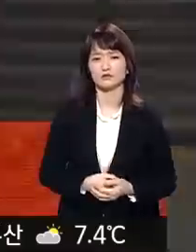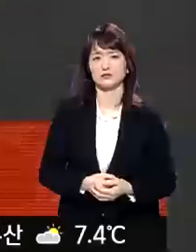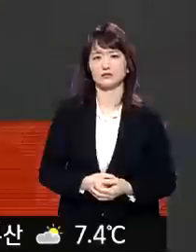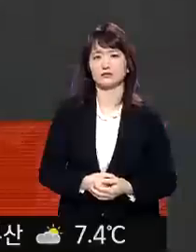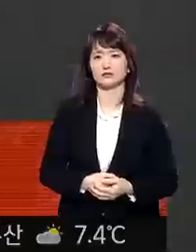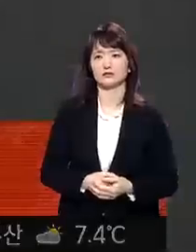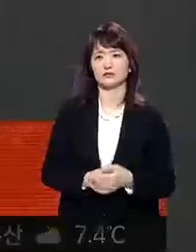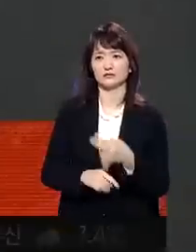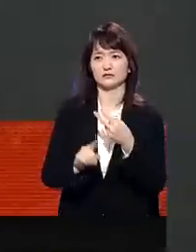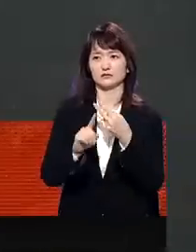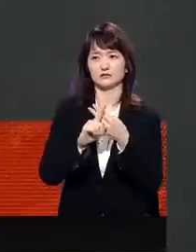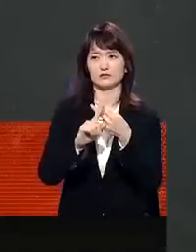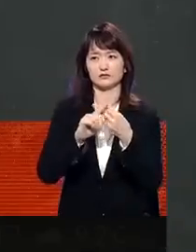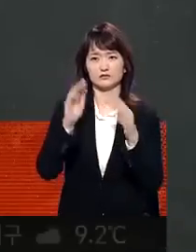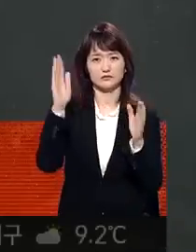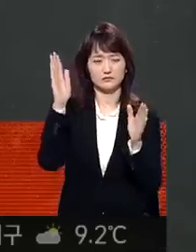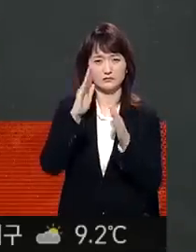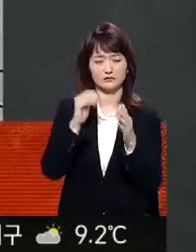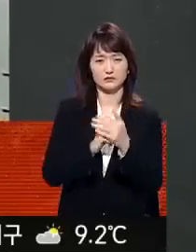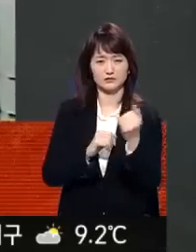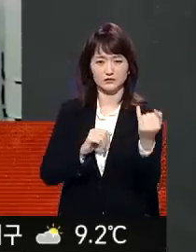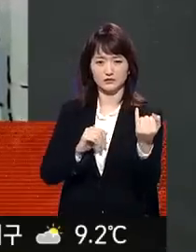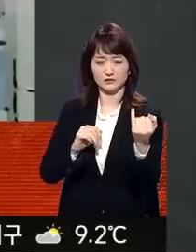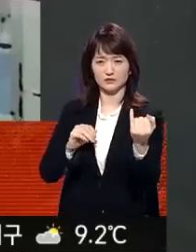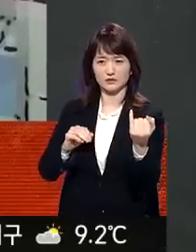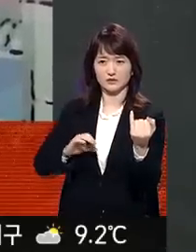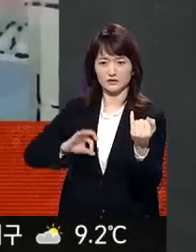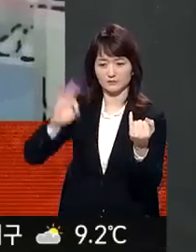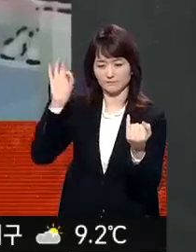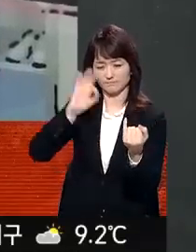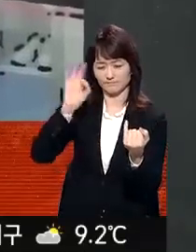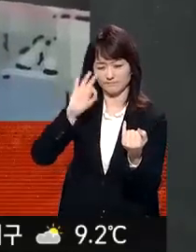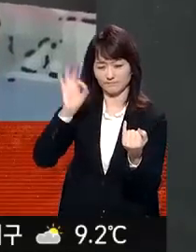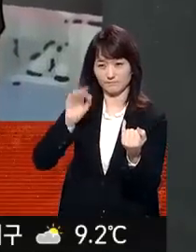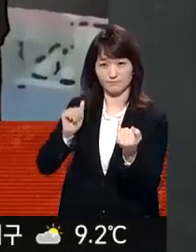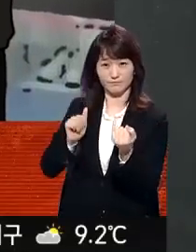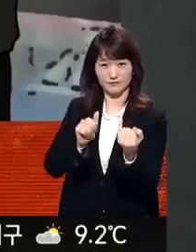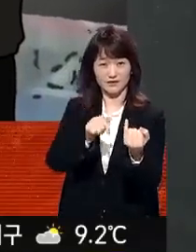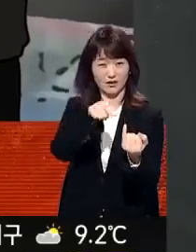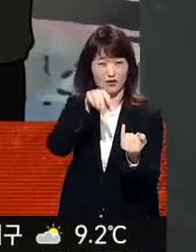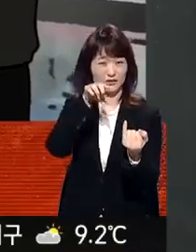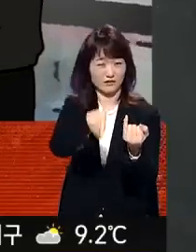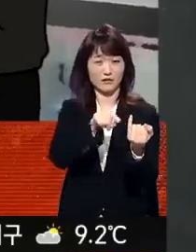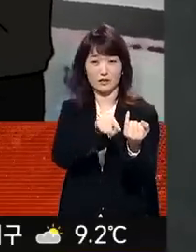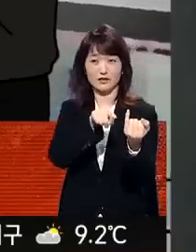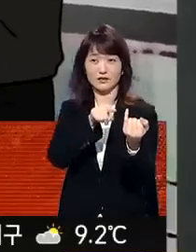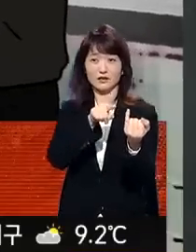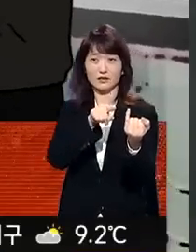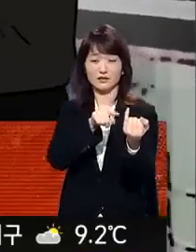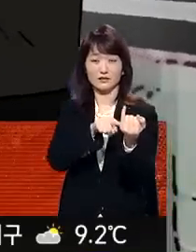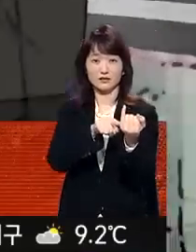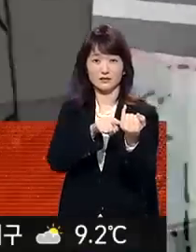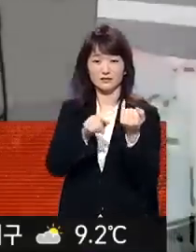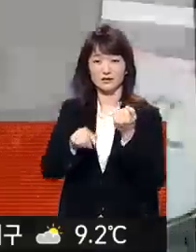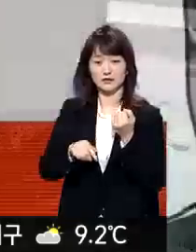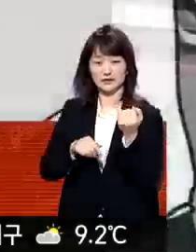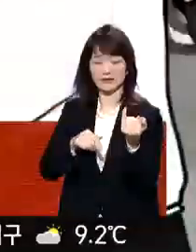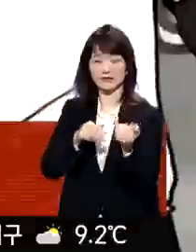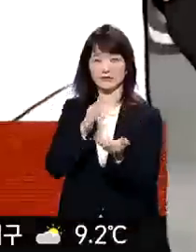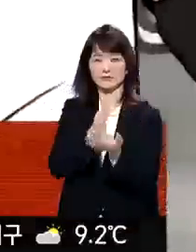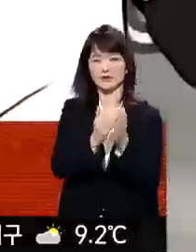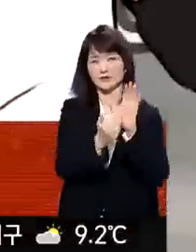이 중학생들이 뒤쫓았는데요. 예. 중학생이 거기 서라 하면서 그 여자 못 가게 좀 막아달라고